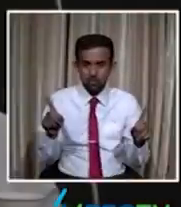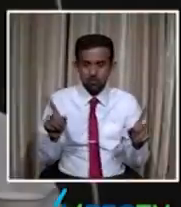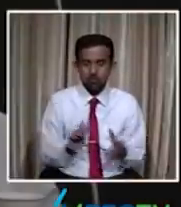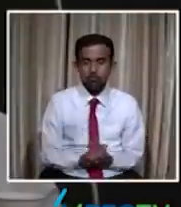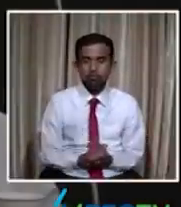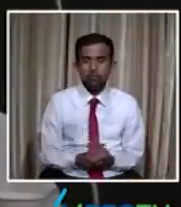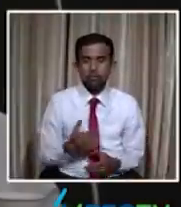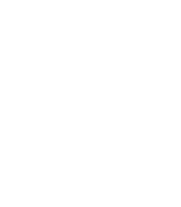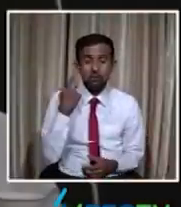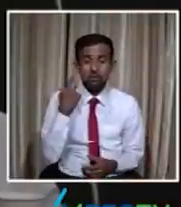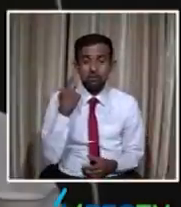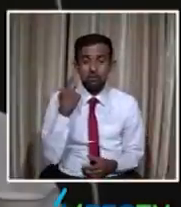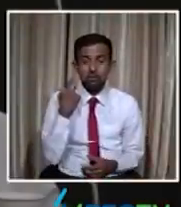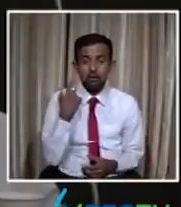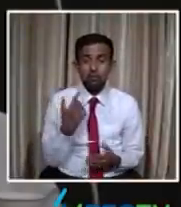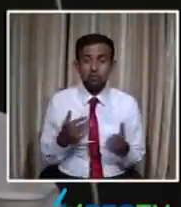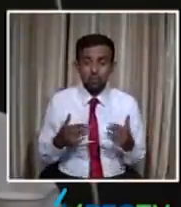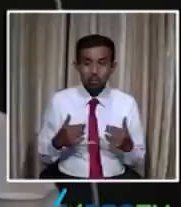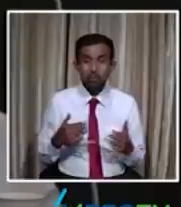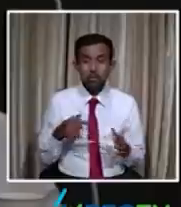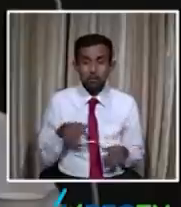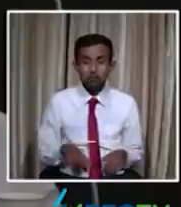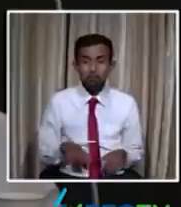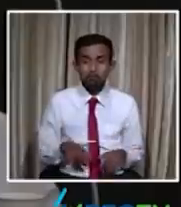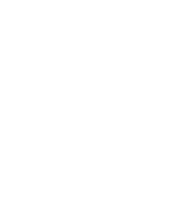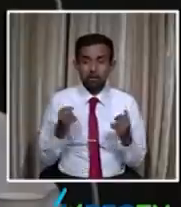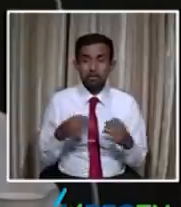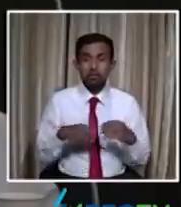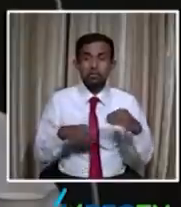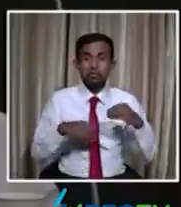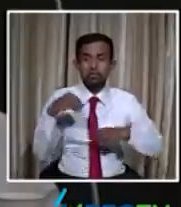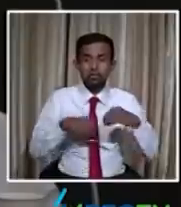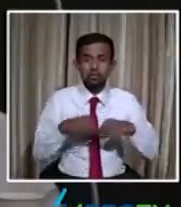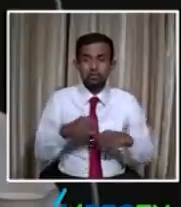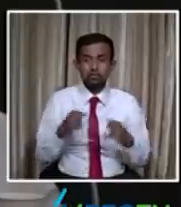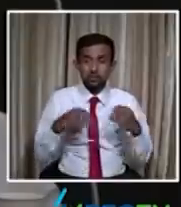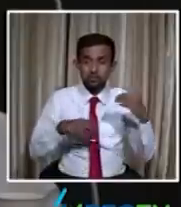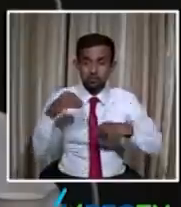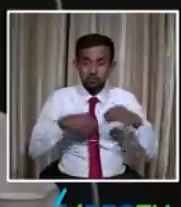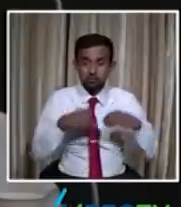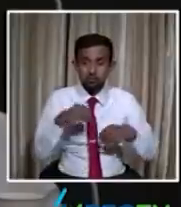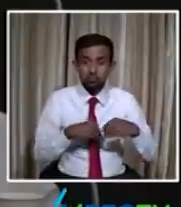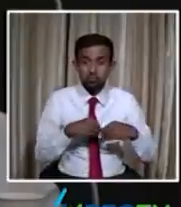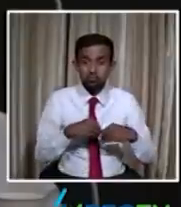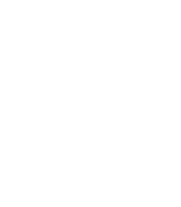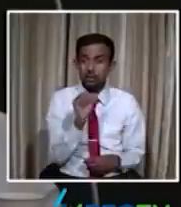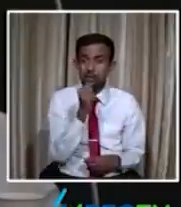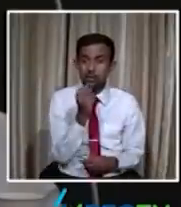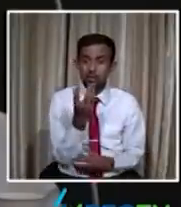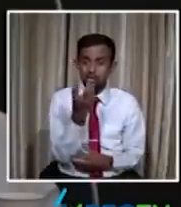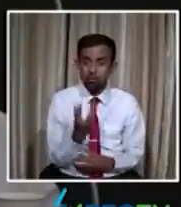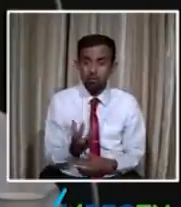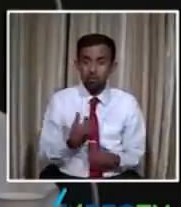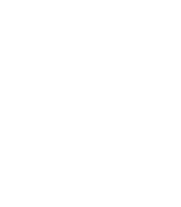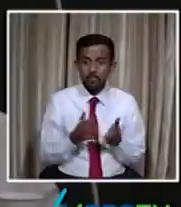නැහැ. අපි කනගාටු වෙනවා. තවමත් මේ සක්කිලි දේශපාලනේ කාලකන්ණි දේශපාලනේ අරක්කු බෝතලයට